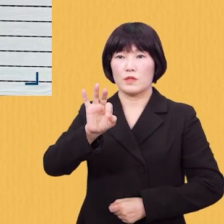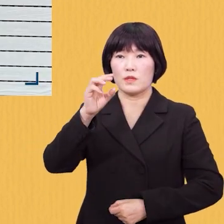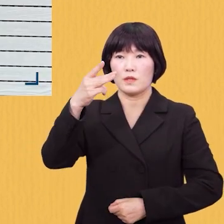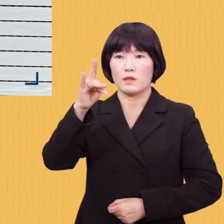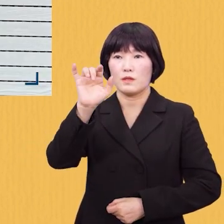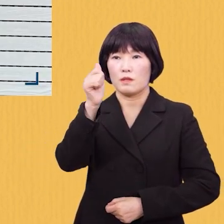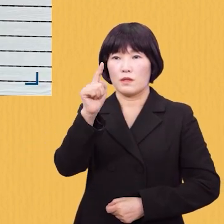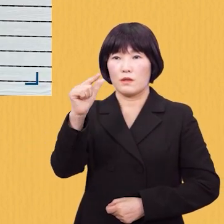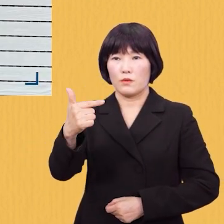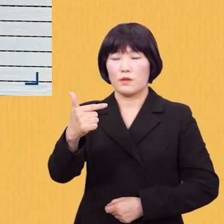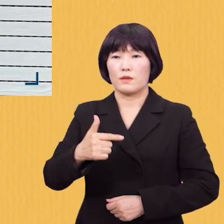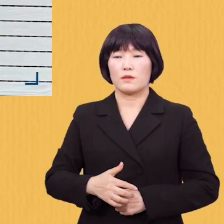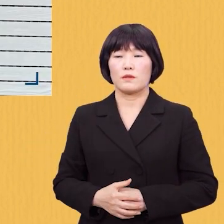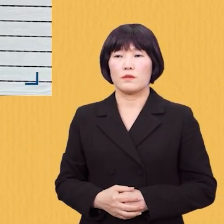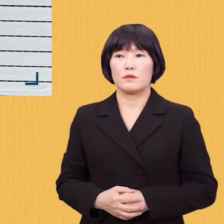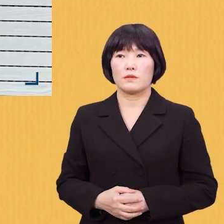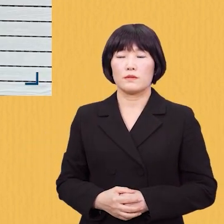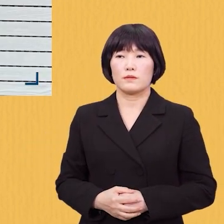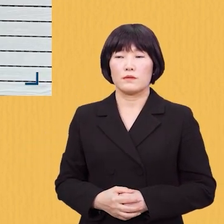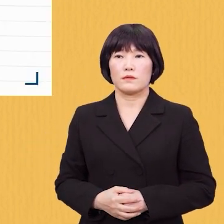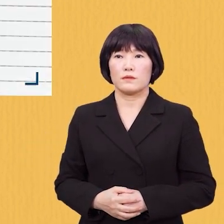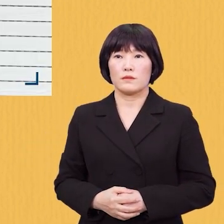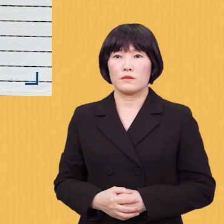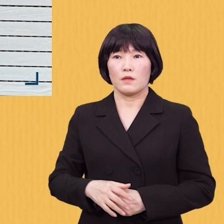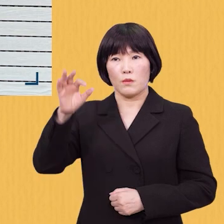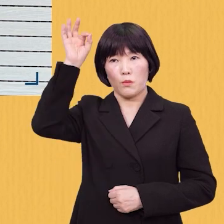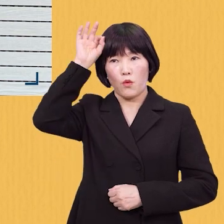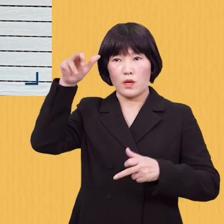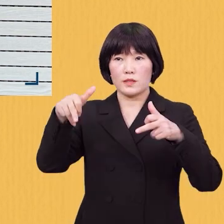포항시 장애인 종합복지관 김예린님,